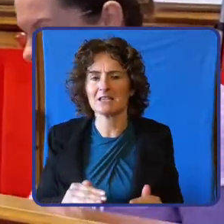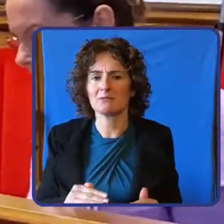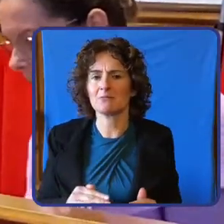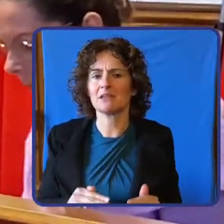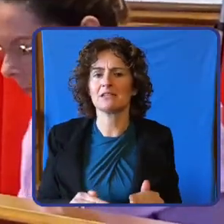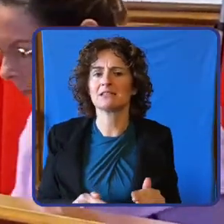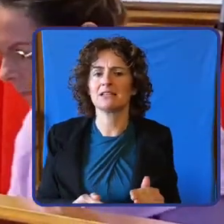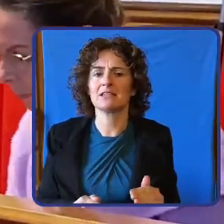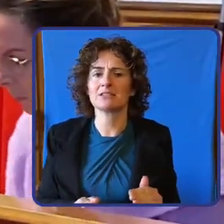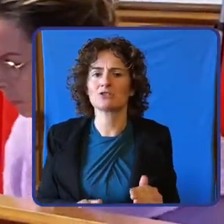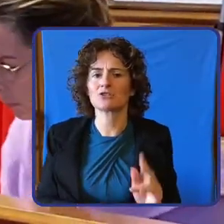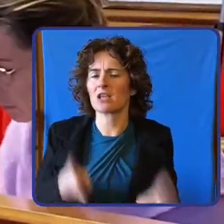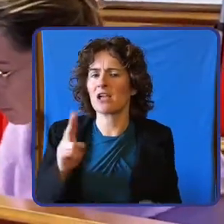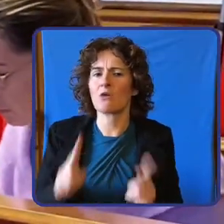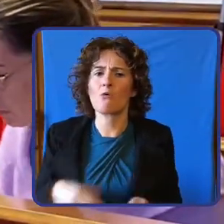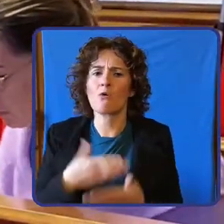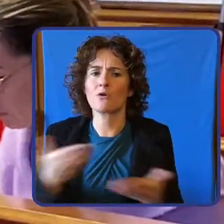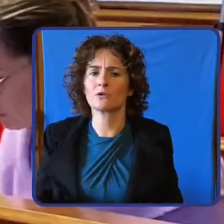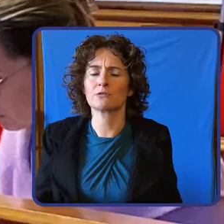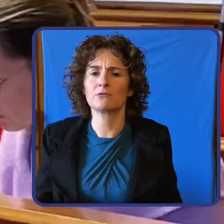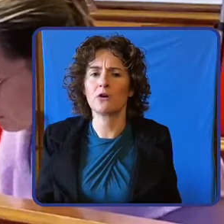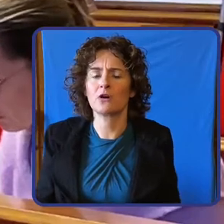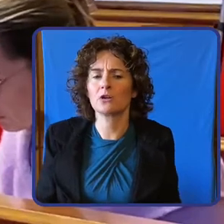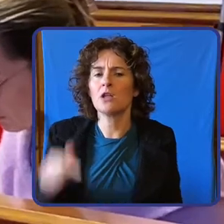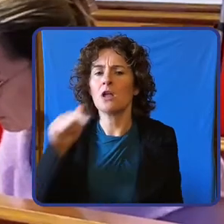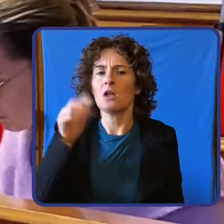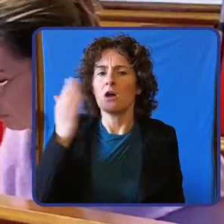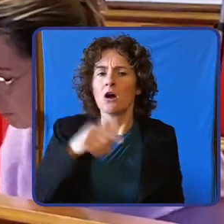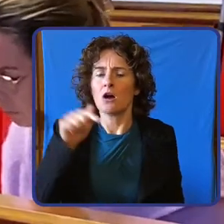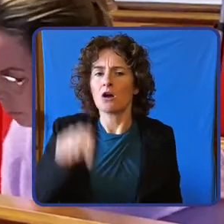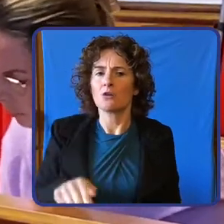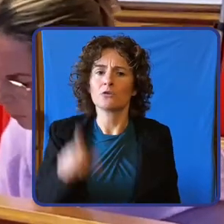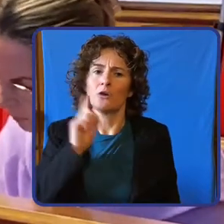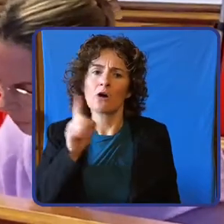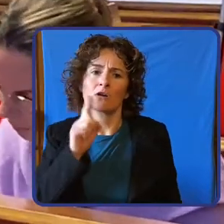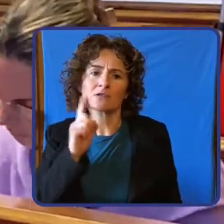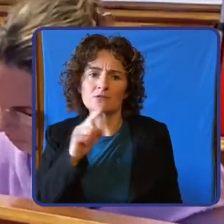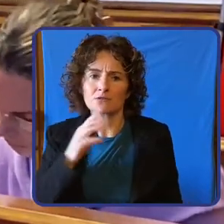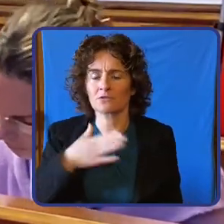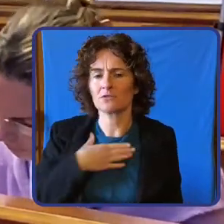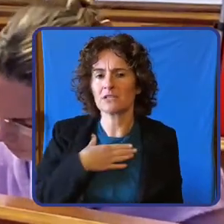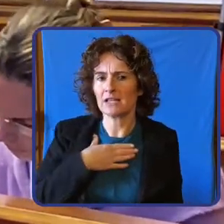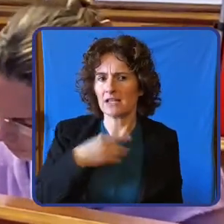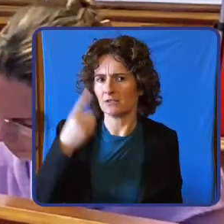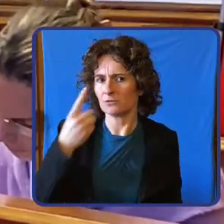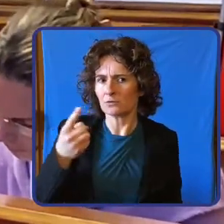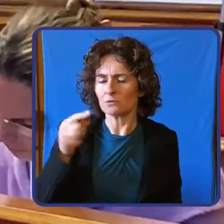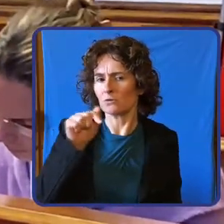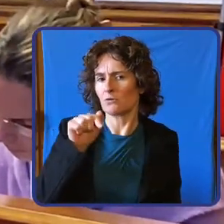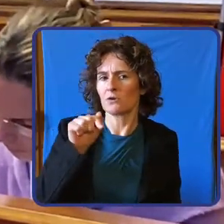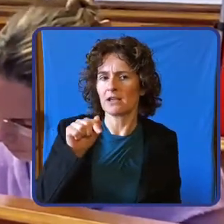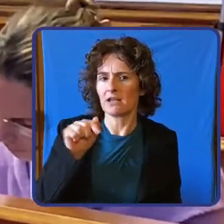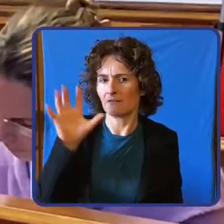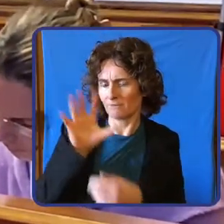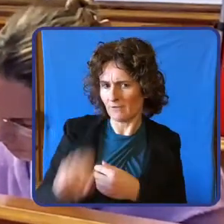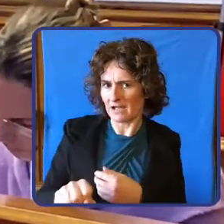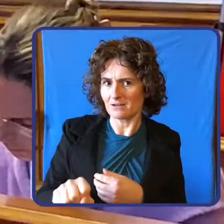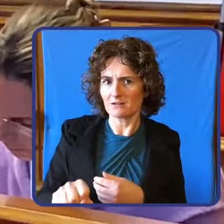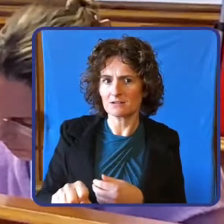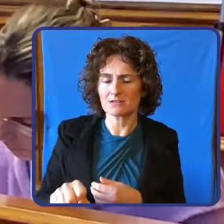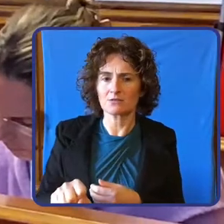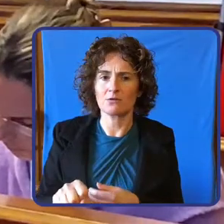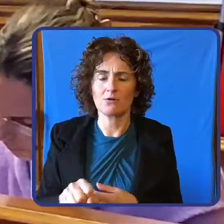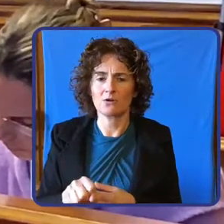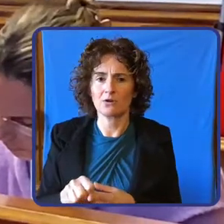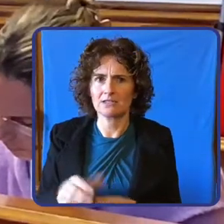viszont választ adni, vagy ilyenkor, ha esetleg ön elkezd hazudozni, hogy szokott, tudok-e majd rá reagálni? Én is szoktam, amikor ön teszi ezt. Parancsoljon. Na,